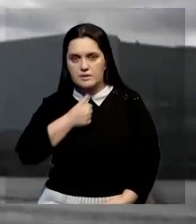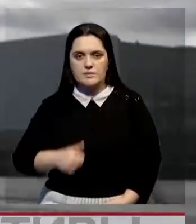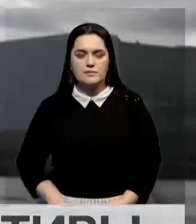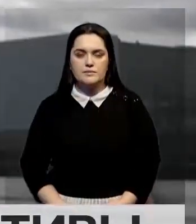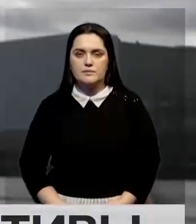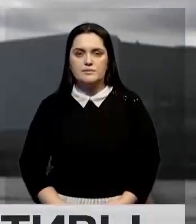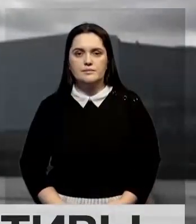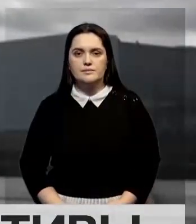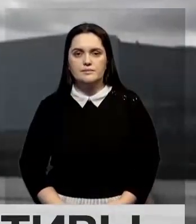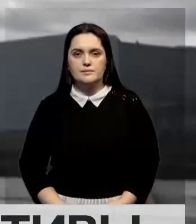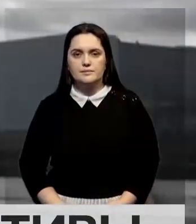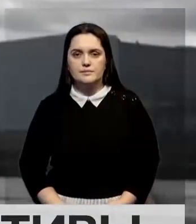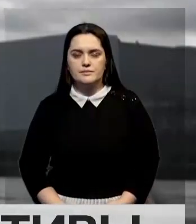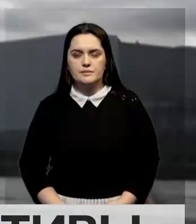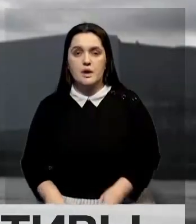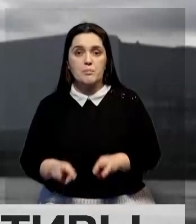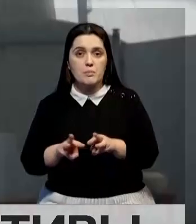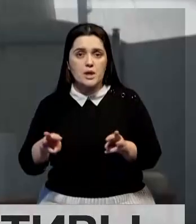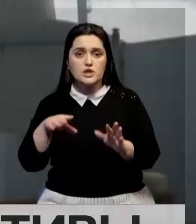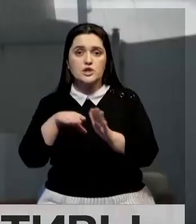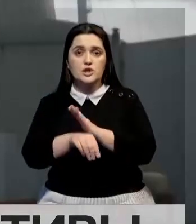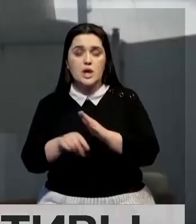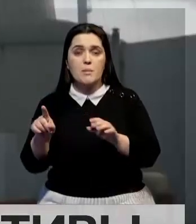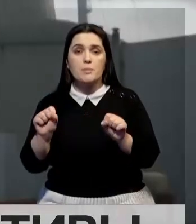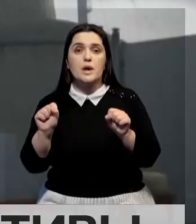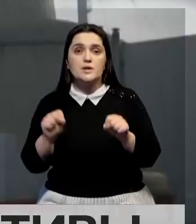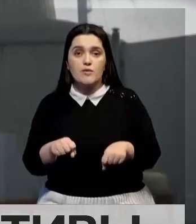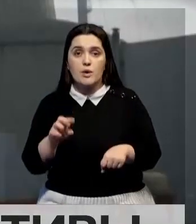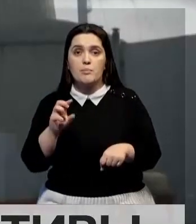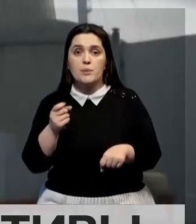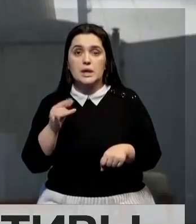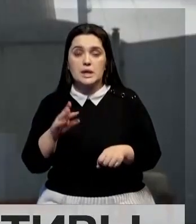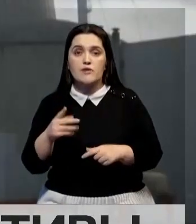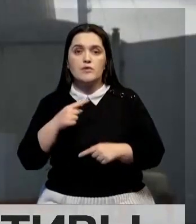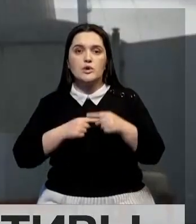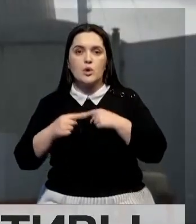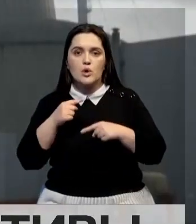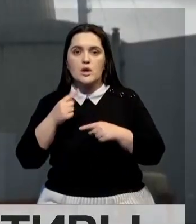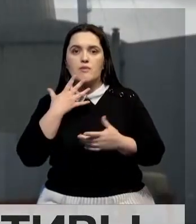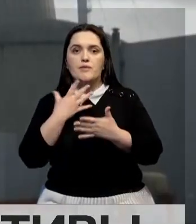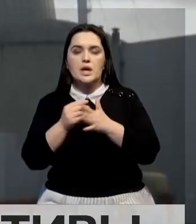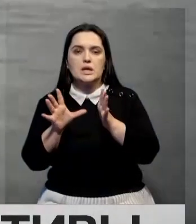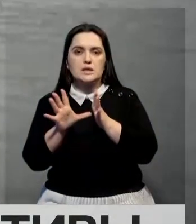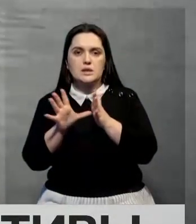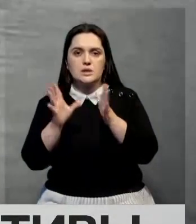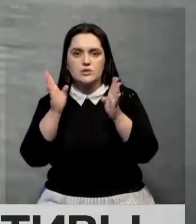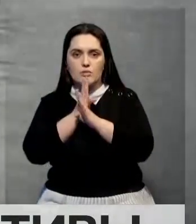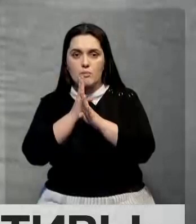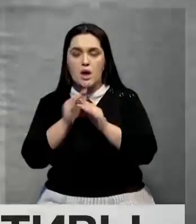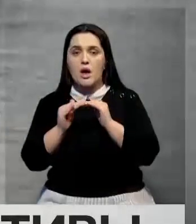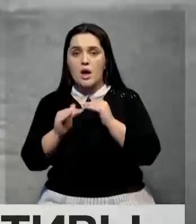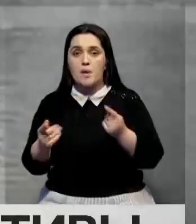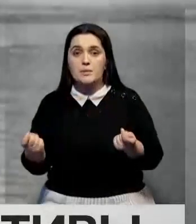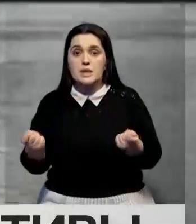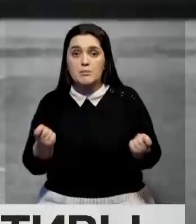2025-го. В правительстве считают, что это позволит Бельгии, цитата, «вернуть контроль над своей энергетической